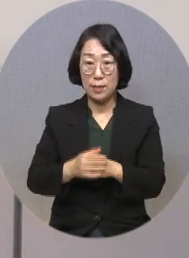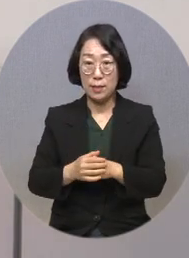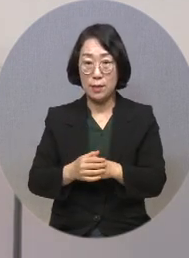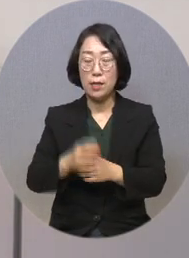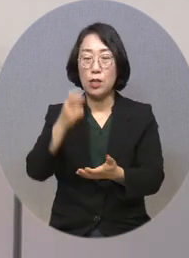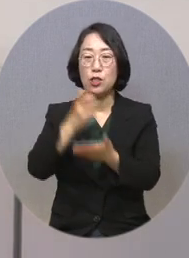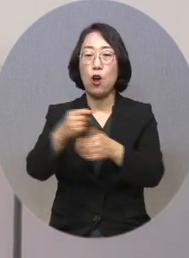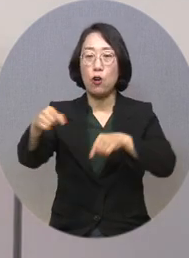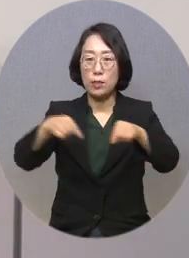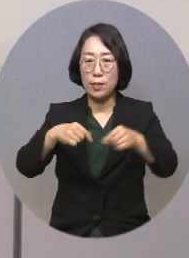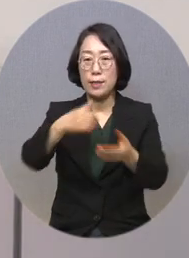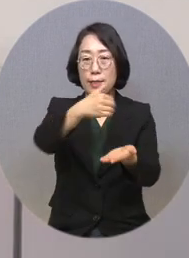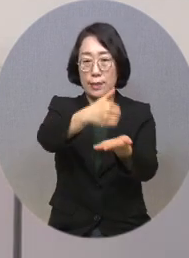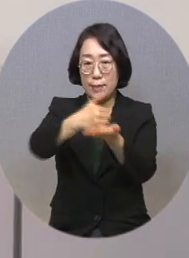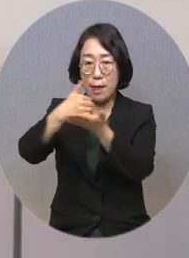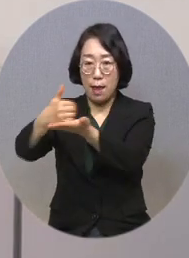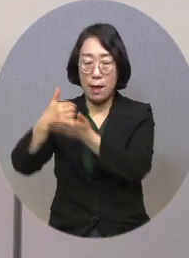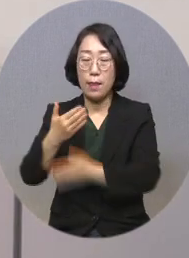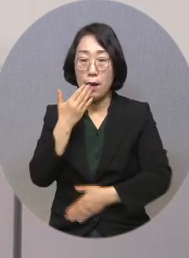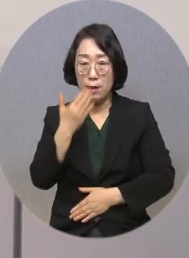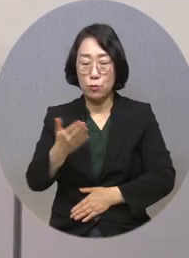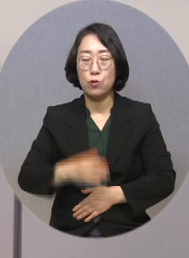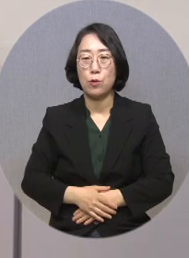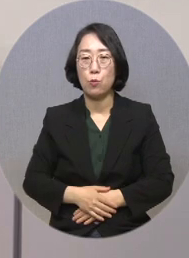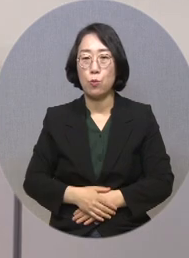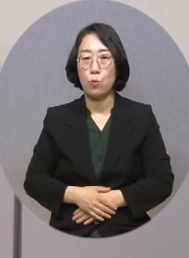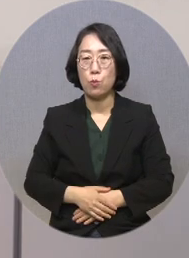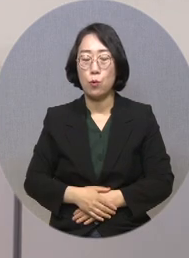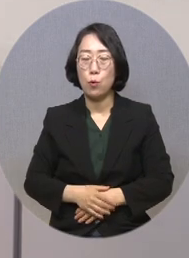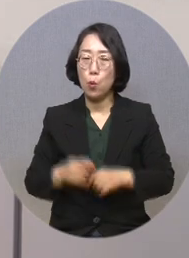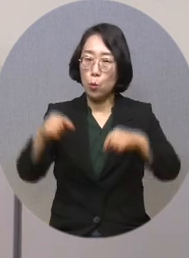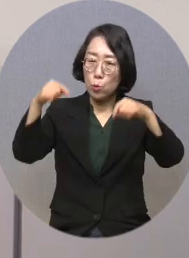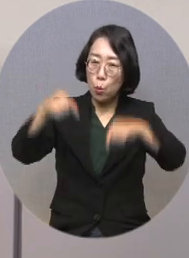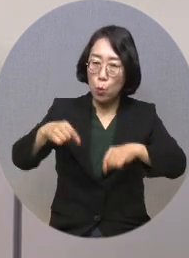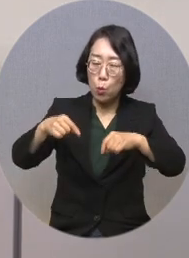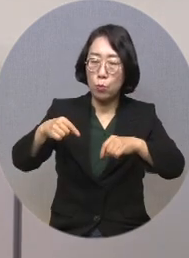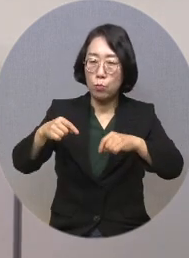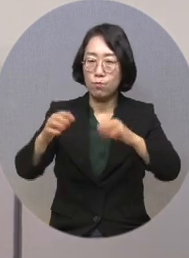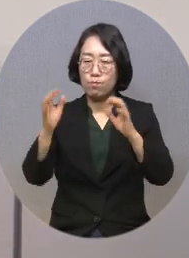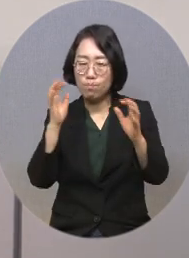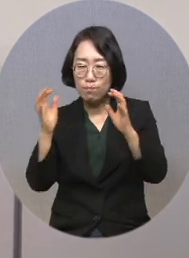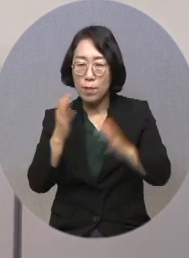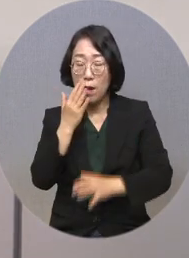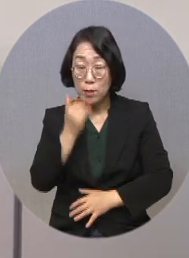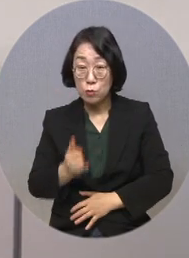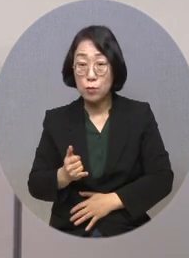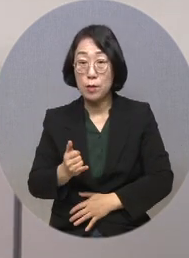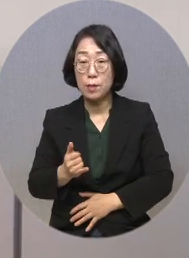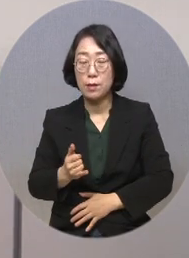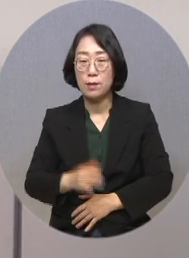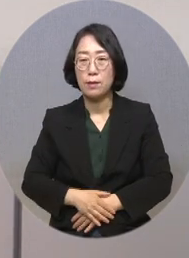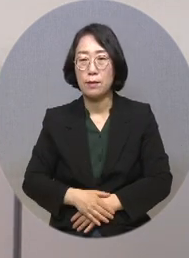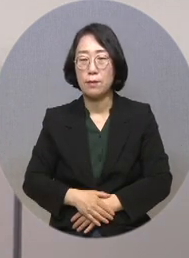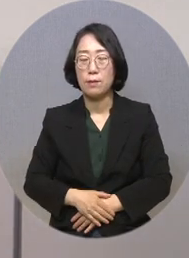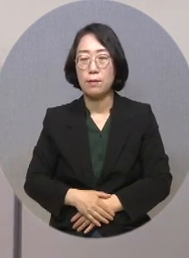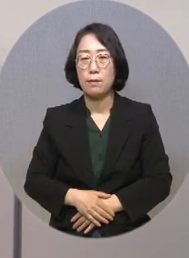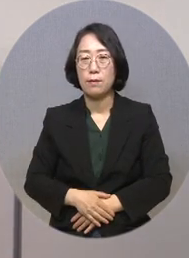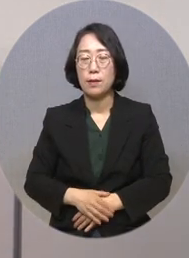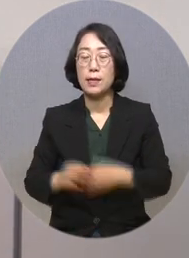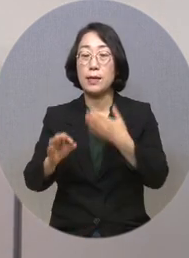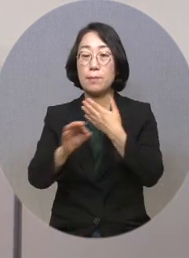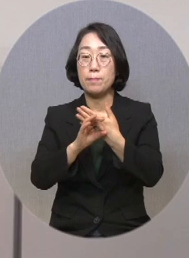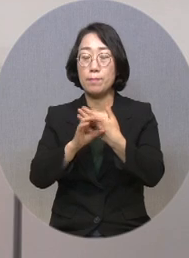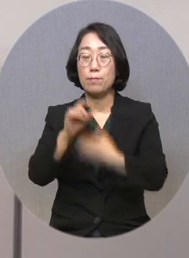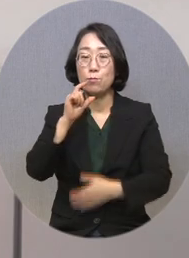정책을 제안할 수 있고 열띤 토론을 할 수 있는 열린 공간인 가칭